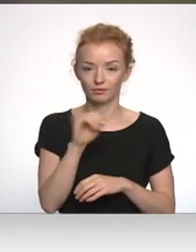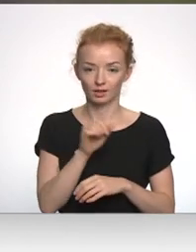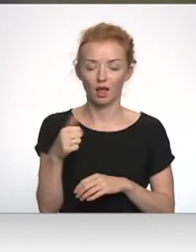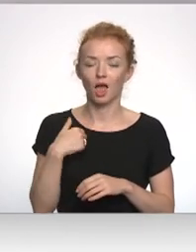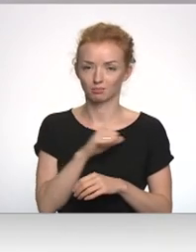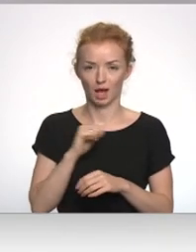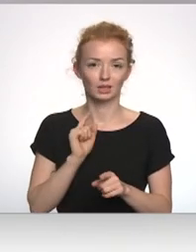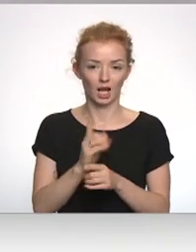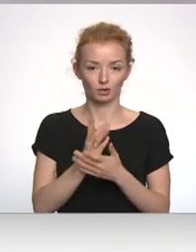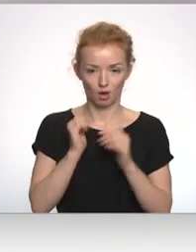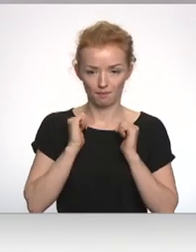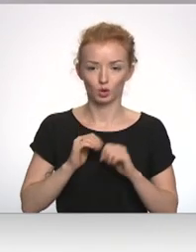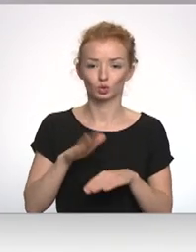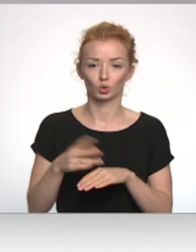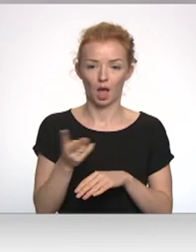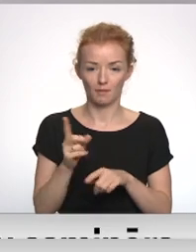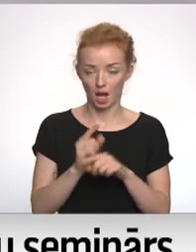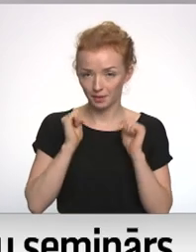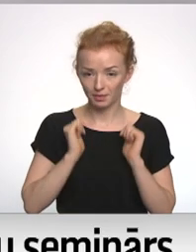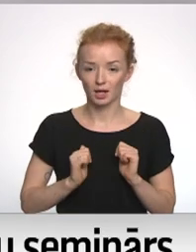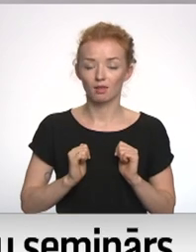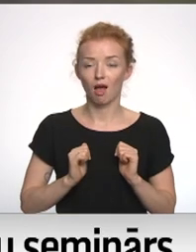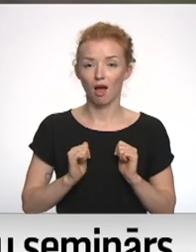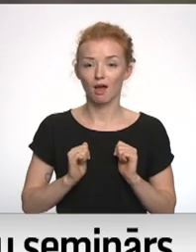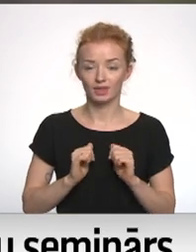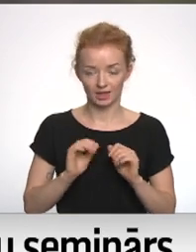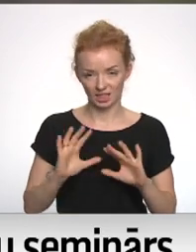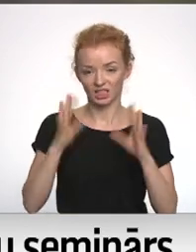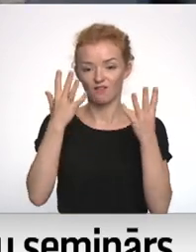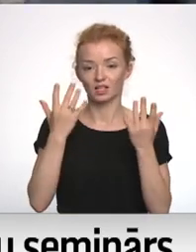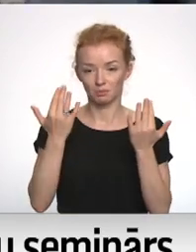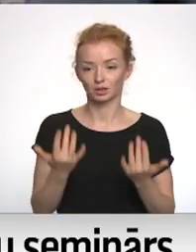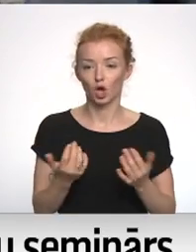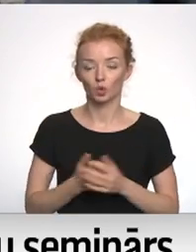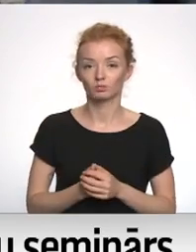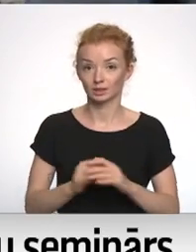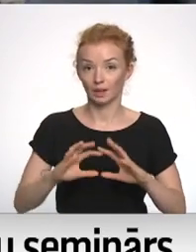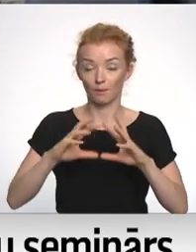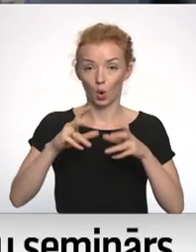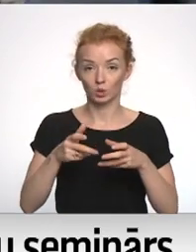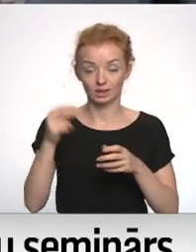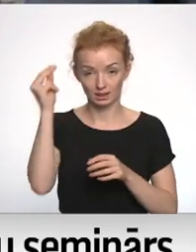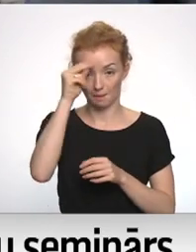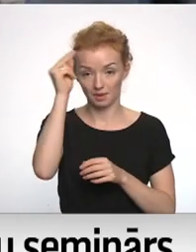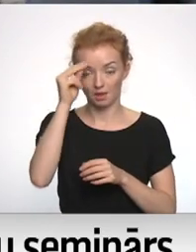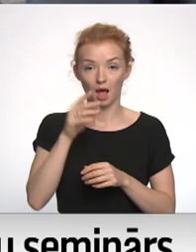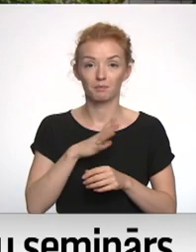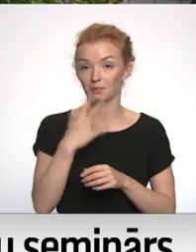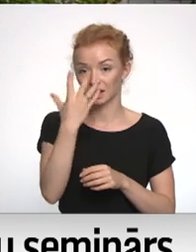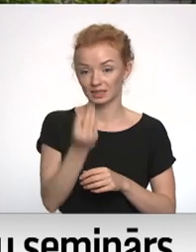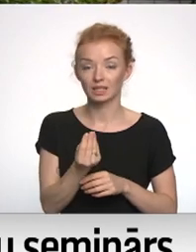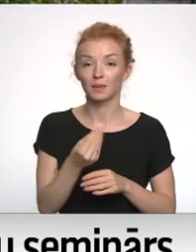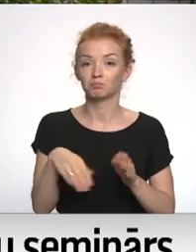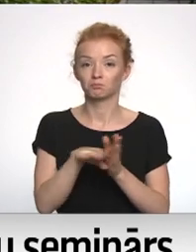esmu apmierināts, suņi arī apmierināti un tā kā izdevies pasākums. Starptautiskajā seminārā, kas ilgs